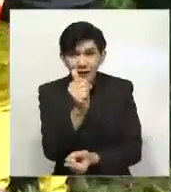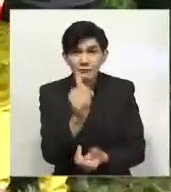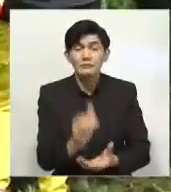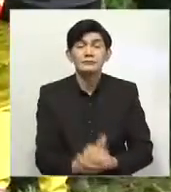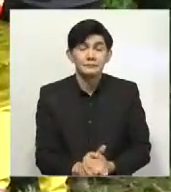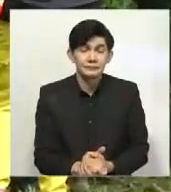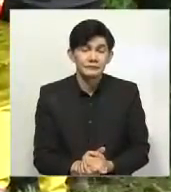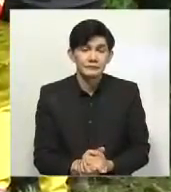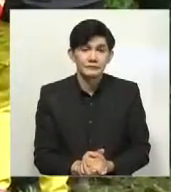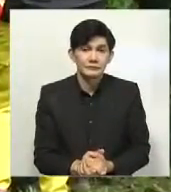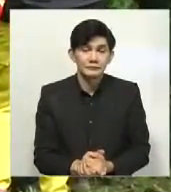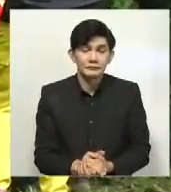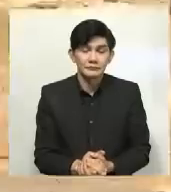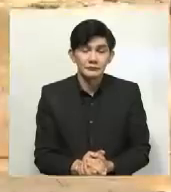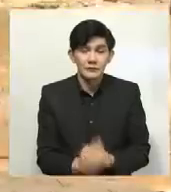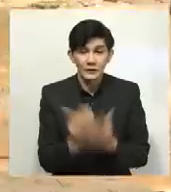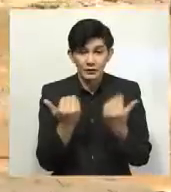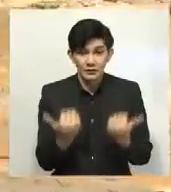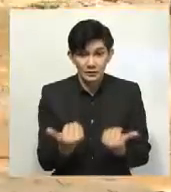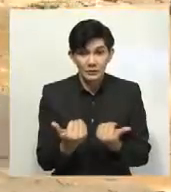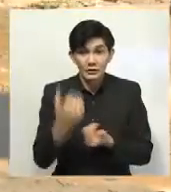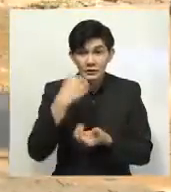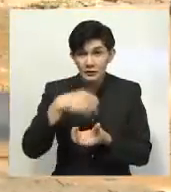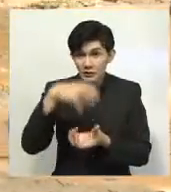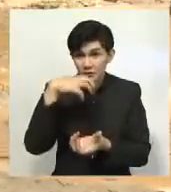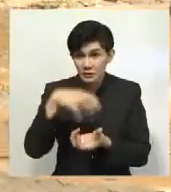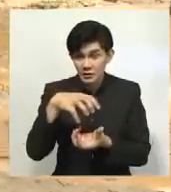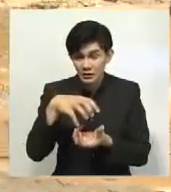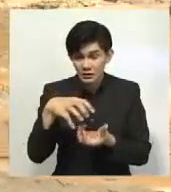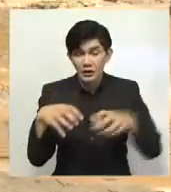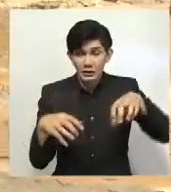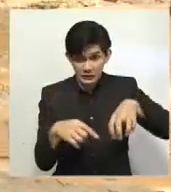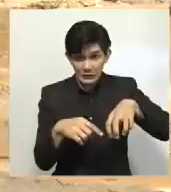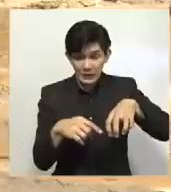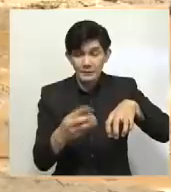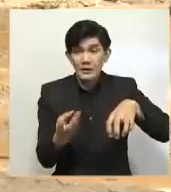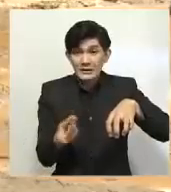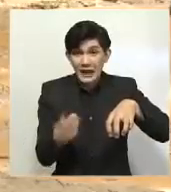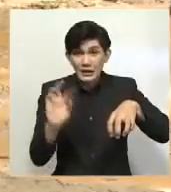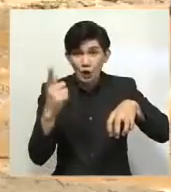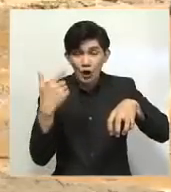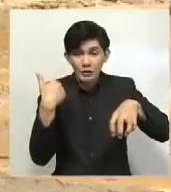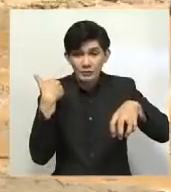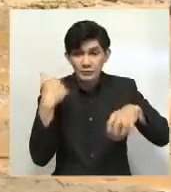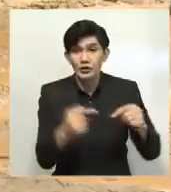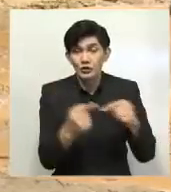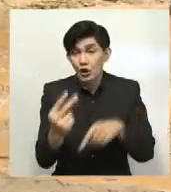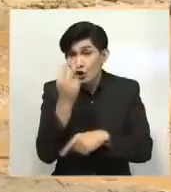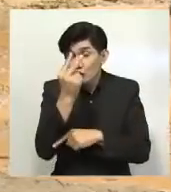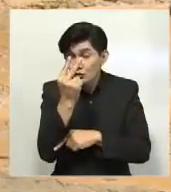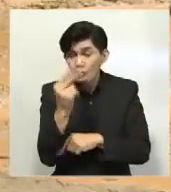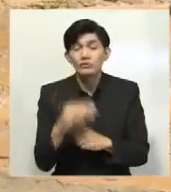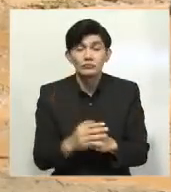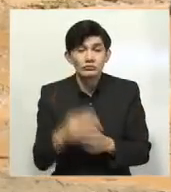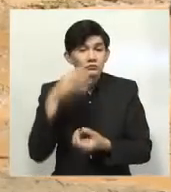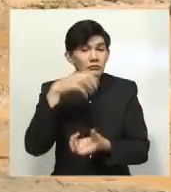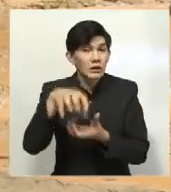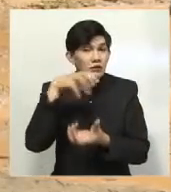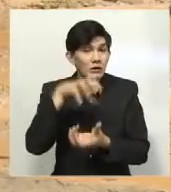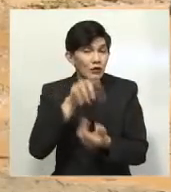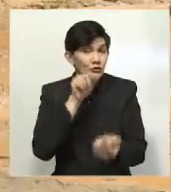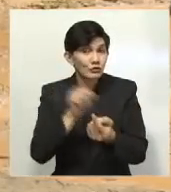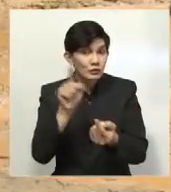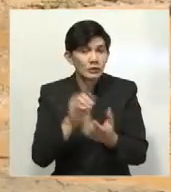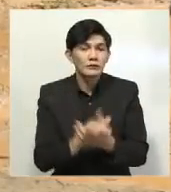ครับและนี่นะครับคือบรรยากาศที่ถ้ำทรายทองนะครับต่อไปก็ไปติดตามบรรยากาศการ